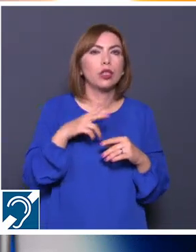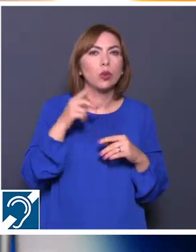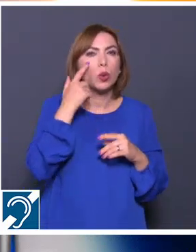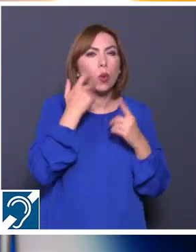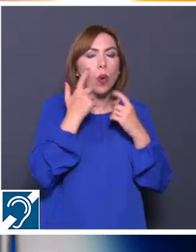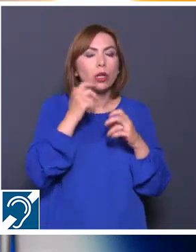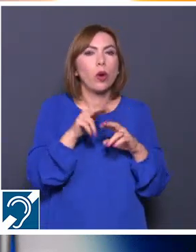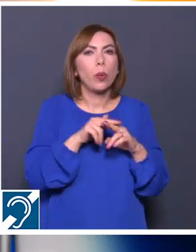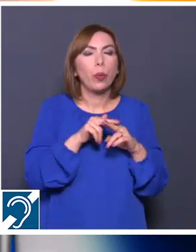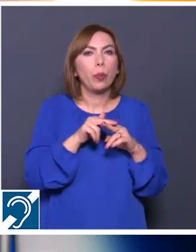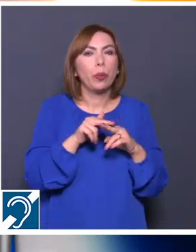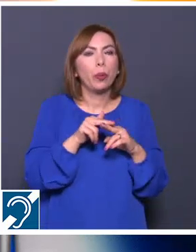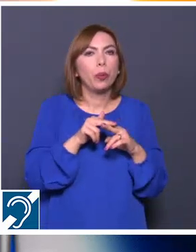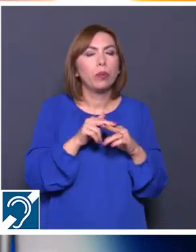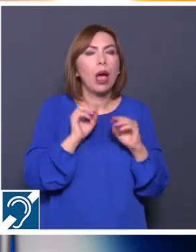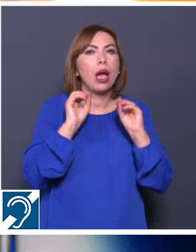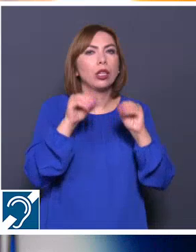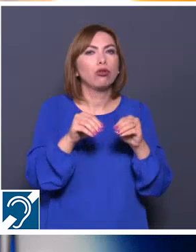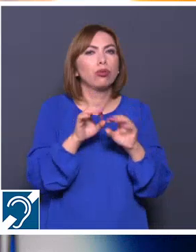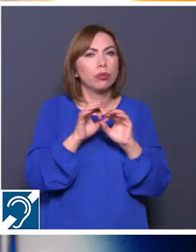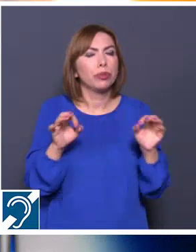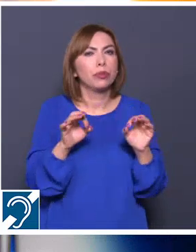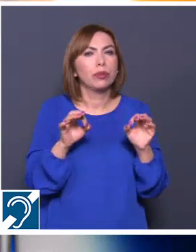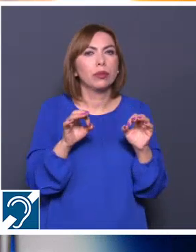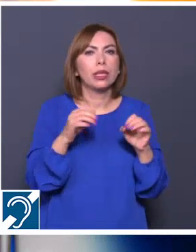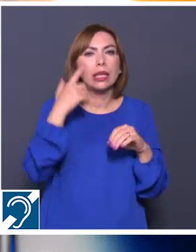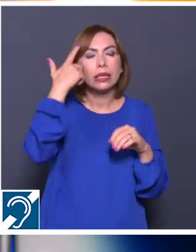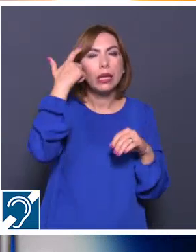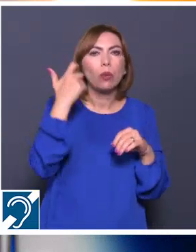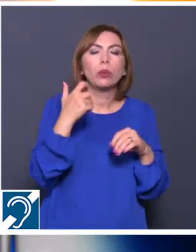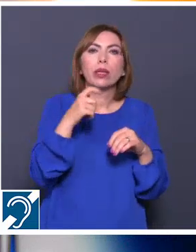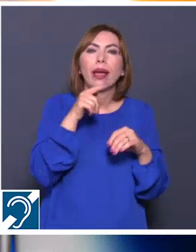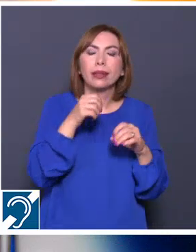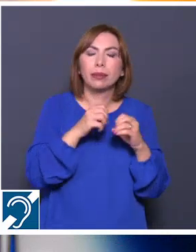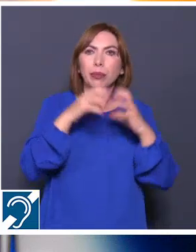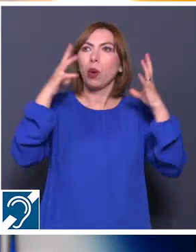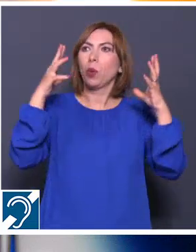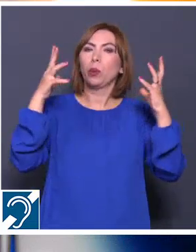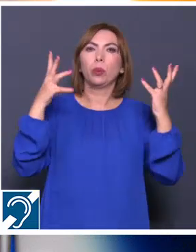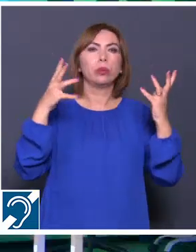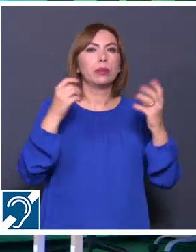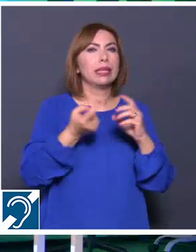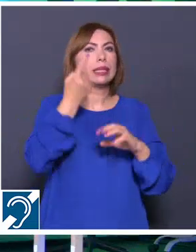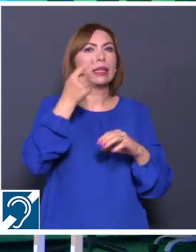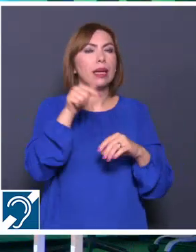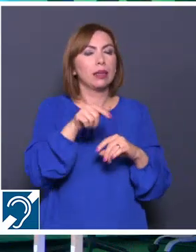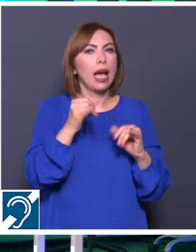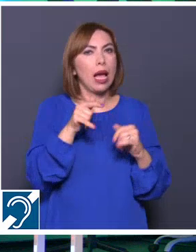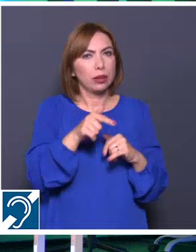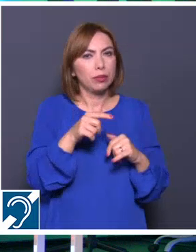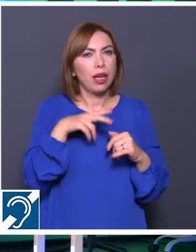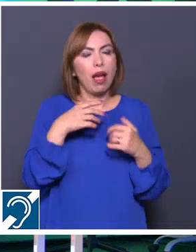curios cum devine, de fapt, pentru că de unde este scânteia? În cazul ăsta a